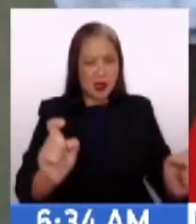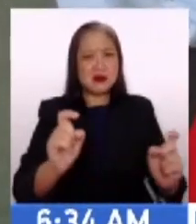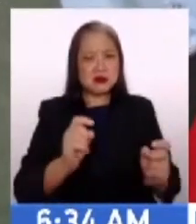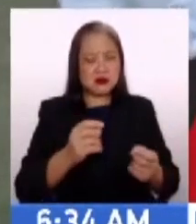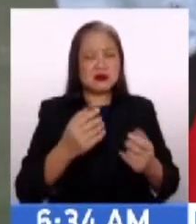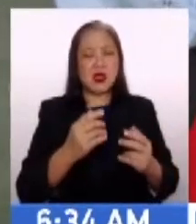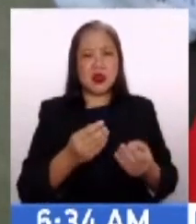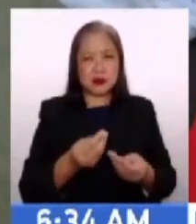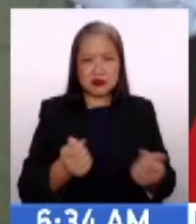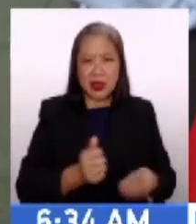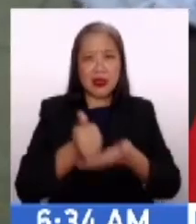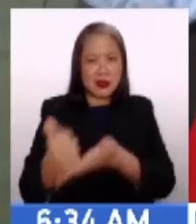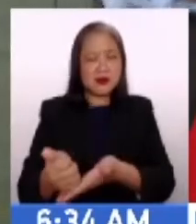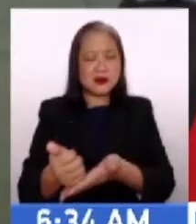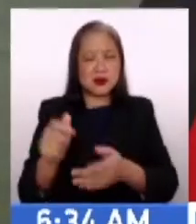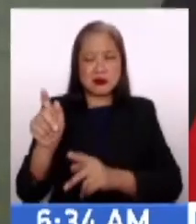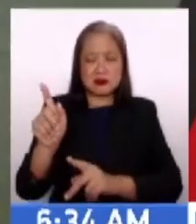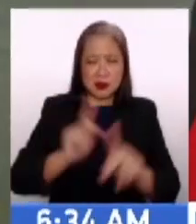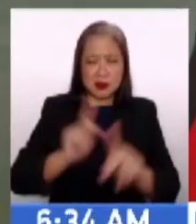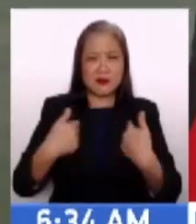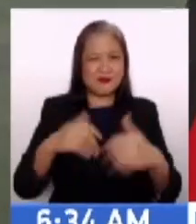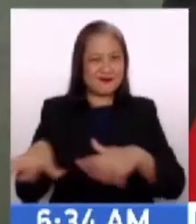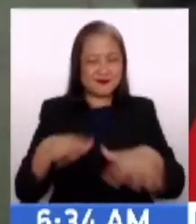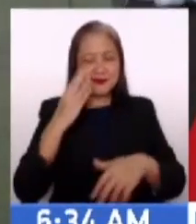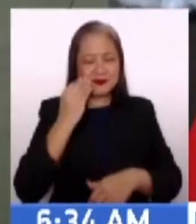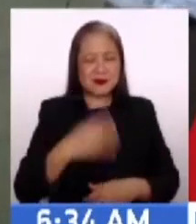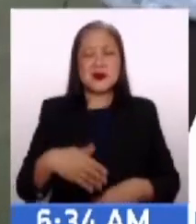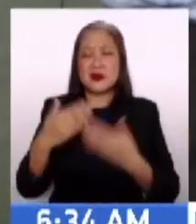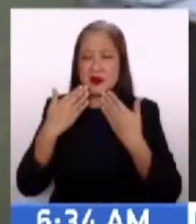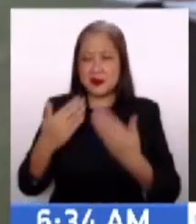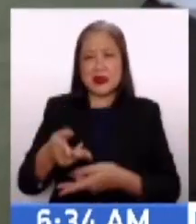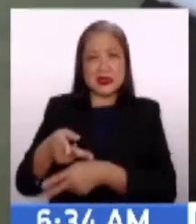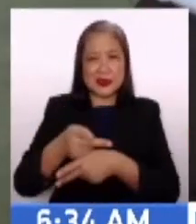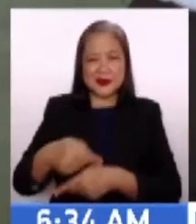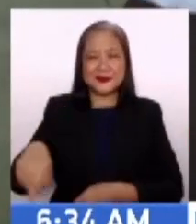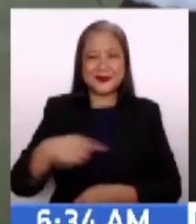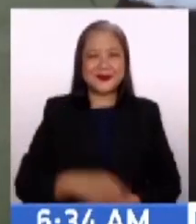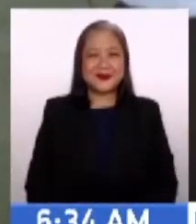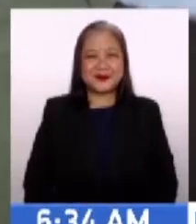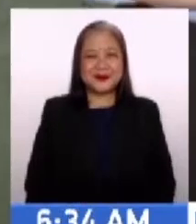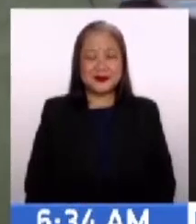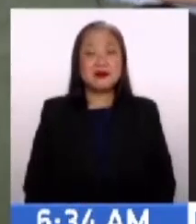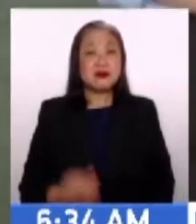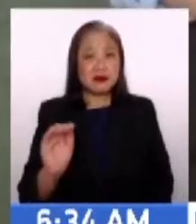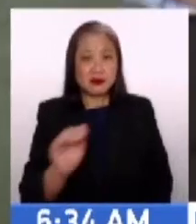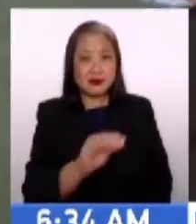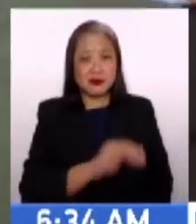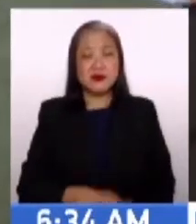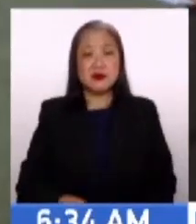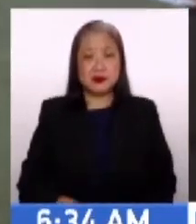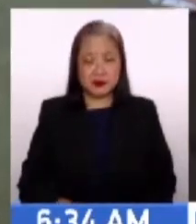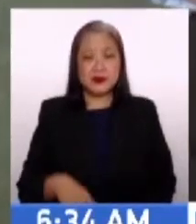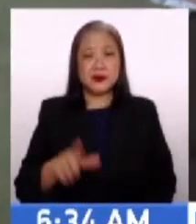mga nasalanda. Thank you very much, Asec. Yes po, salamat din po. At ingat po sa ating mga kababayan. Thank you, sir. At mga kapuso, mamaya ho ay bibigyan pa